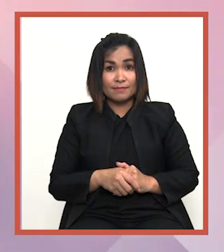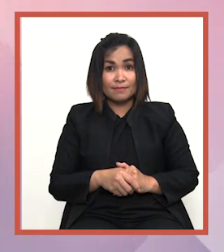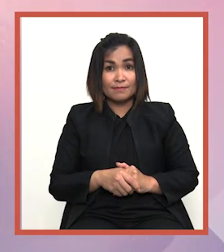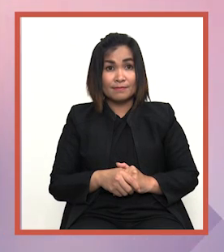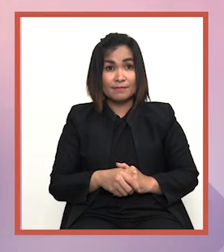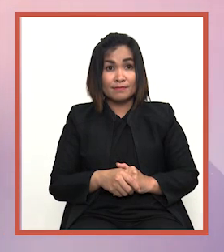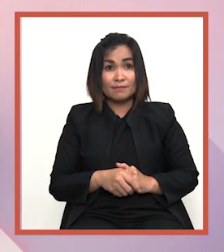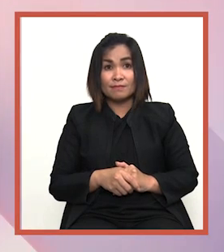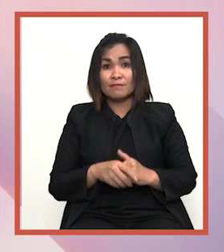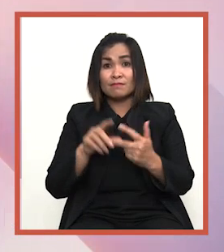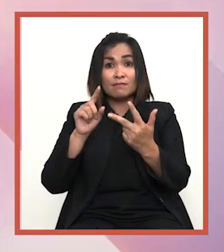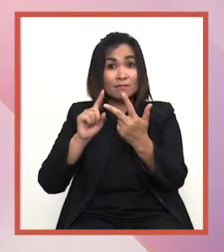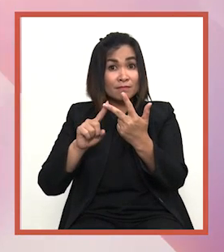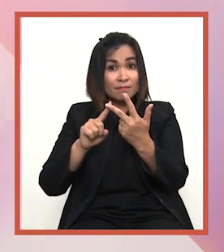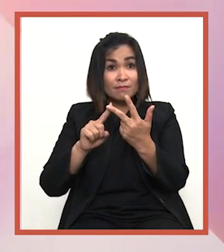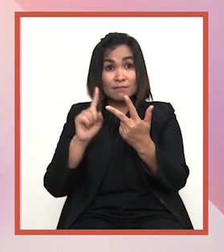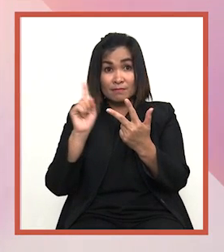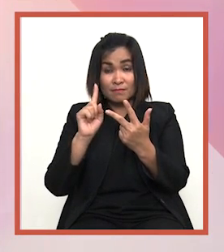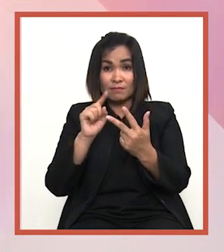สวิตช์4ทางแบบงานติดตั้ง